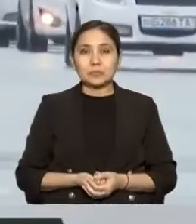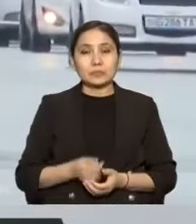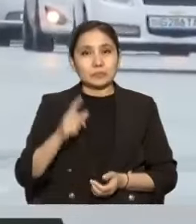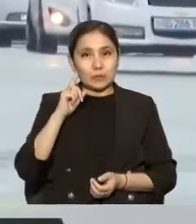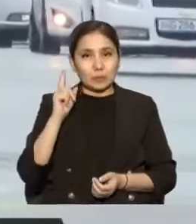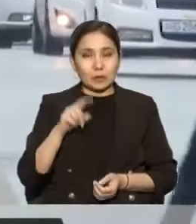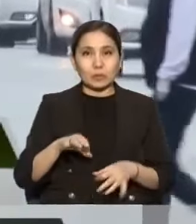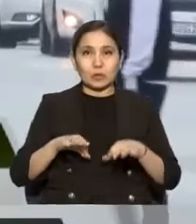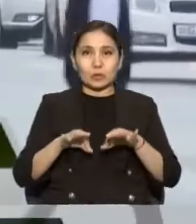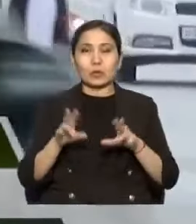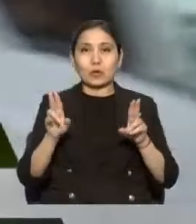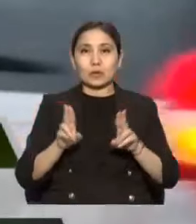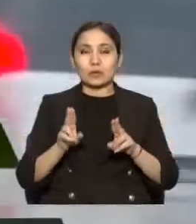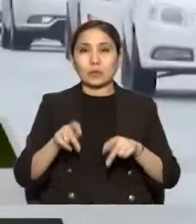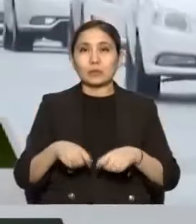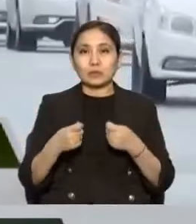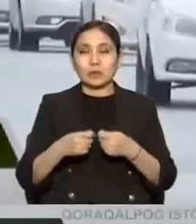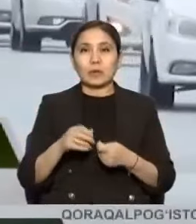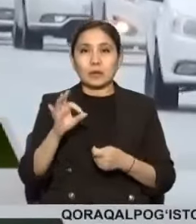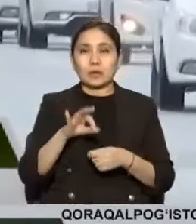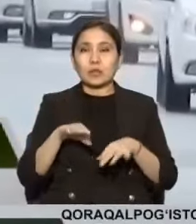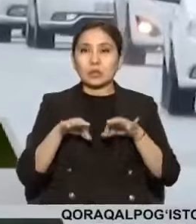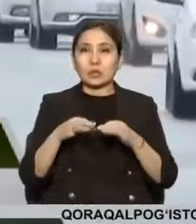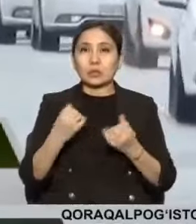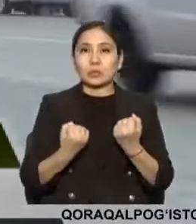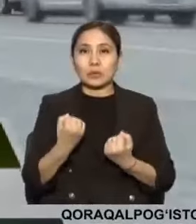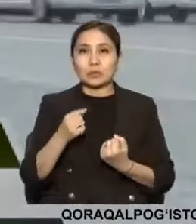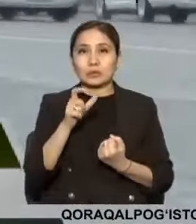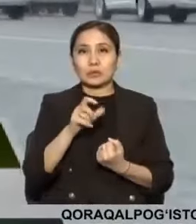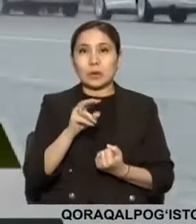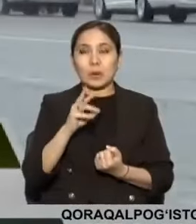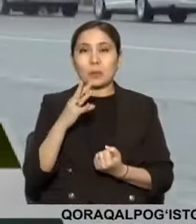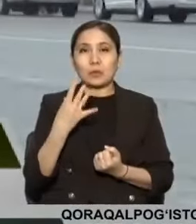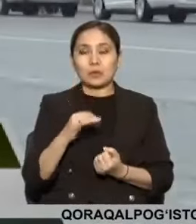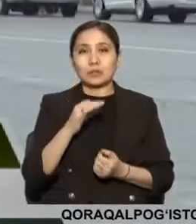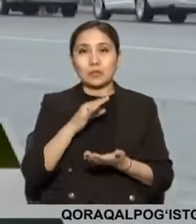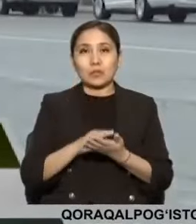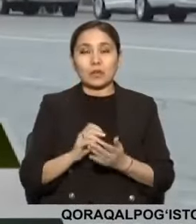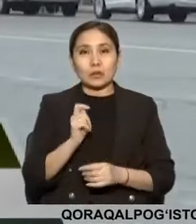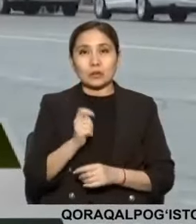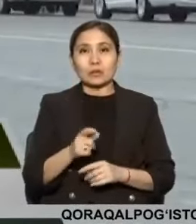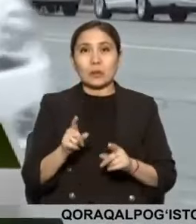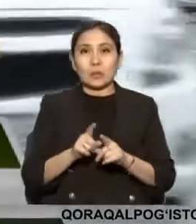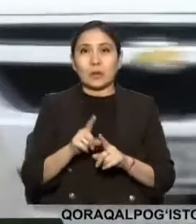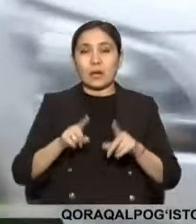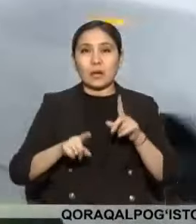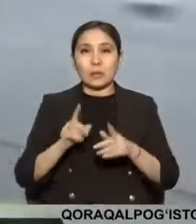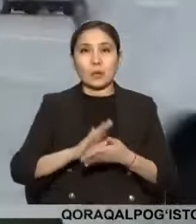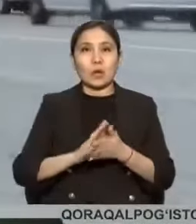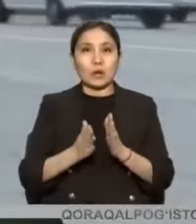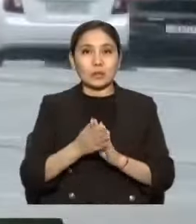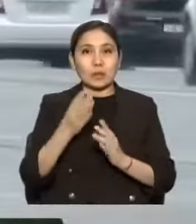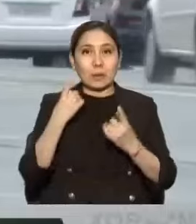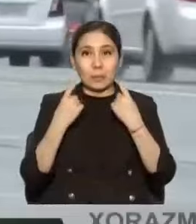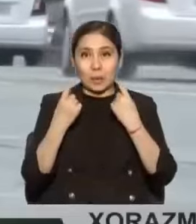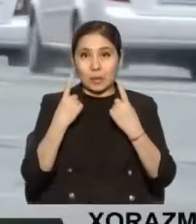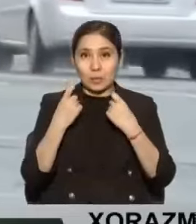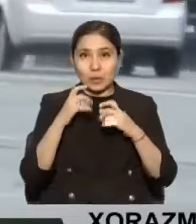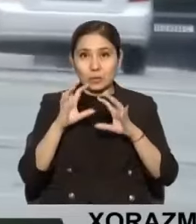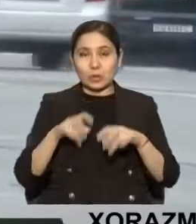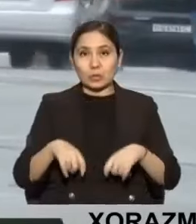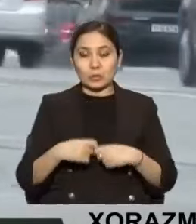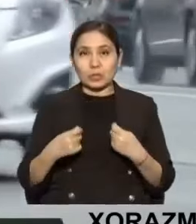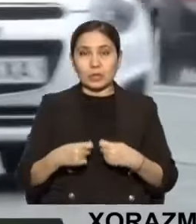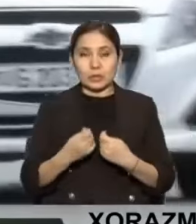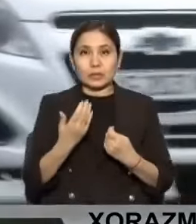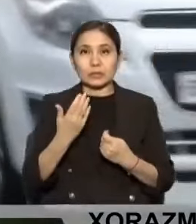Ma'lumki, yo'l harakati qoidalarini buzganlik uchun haydovchiga nisbatan ma'muriy javobgarlik qo'llaniladi, ammo ayrim hollarda ma'lumot huquqbuzarlik